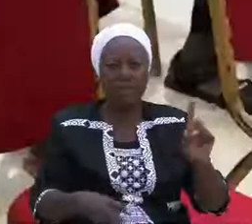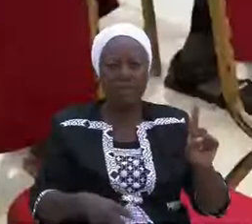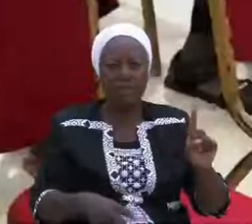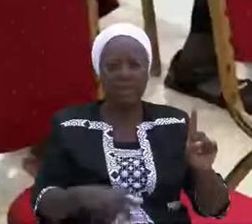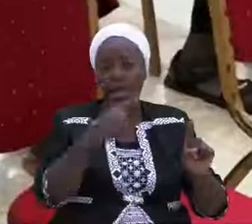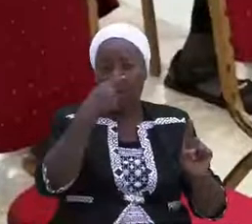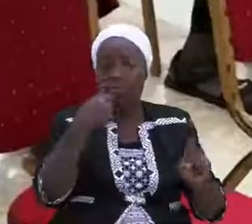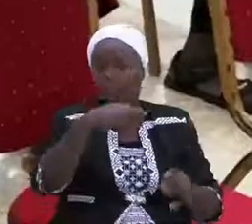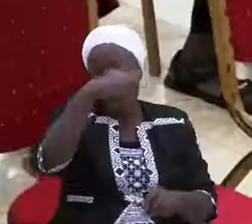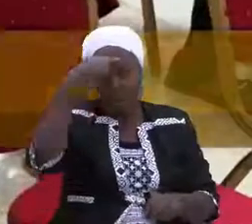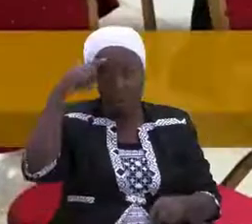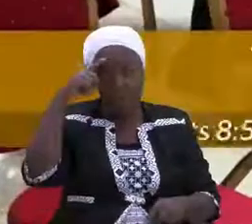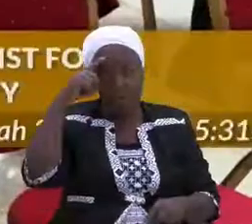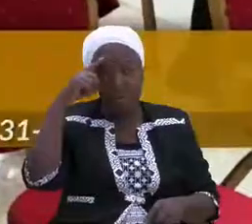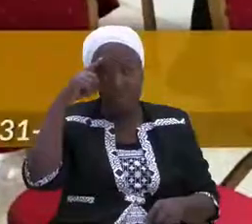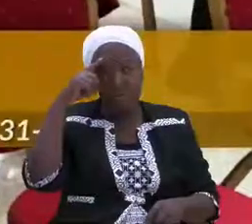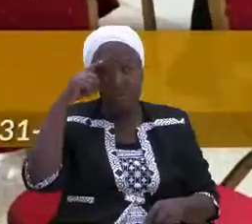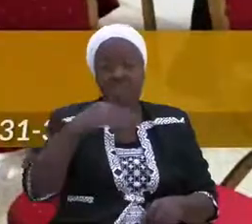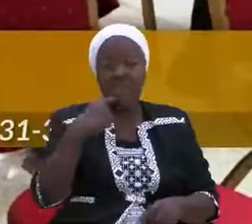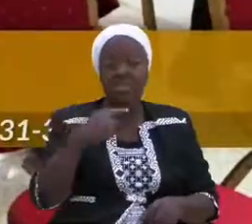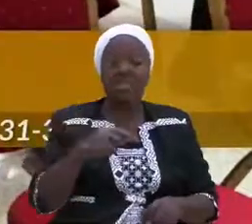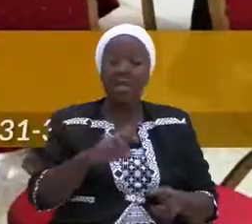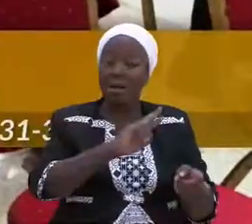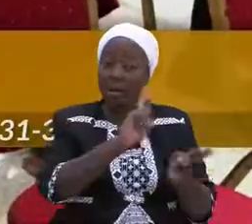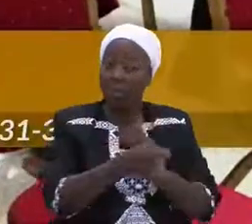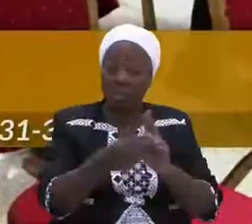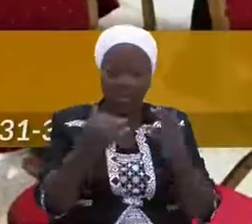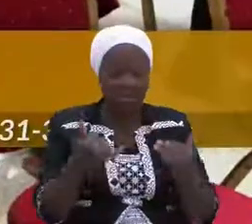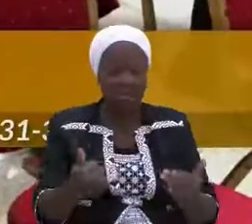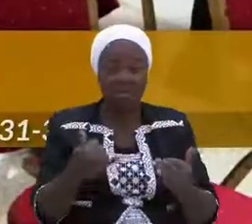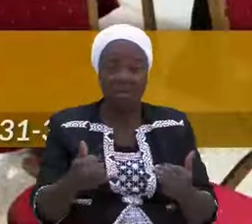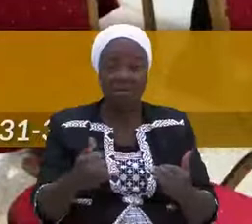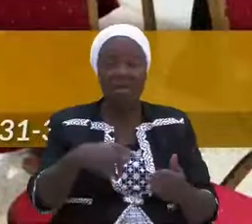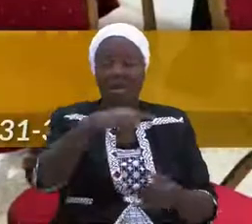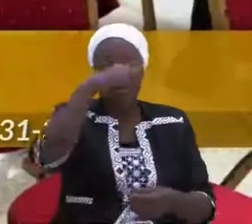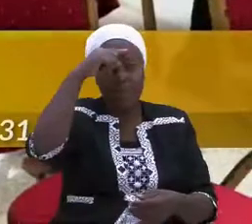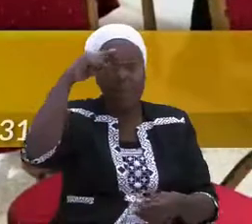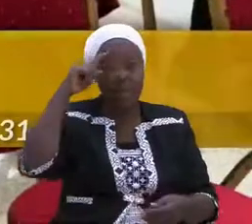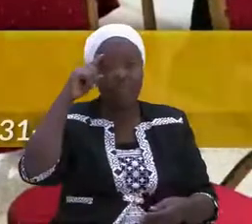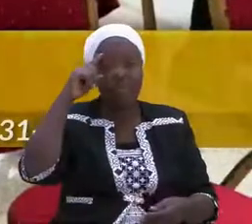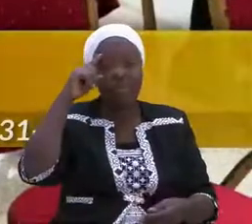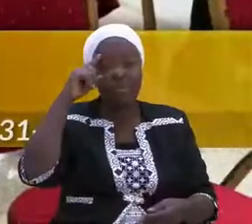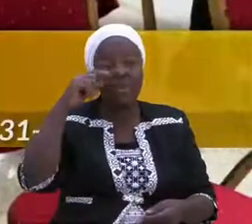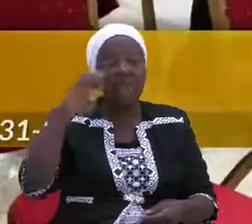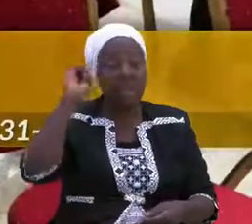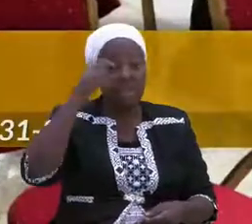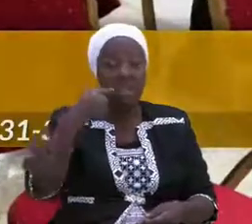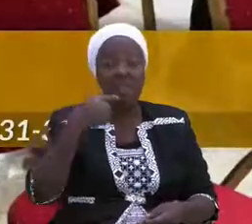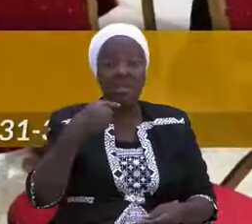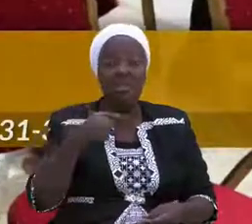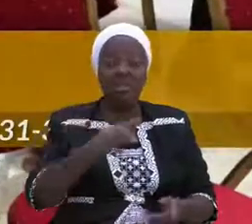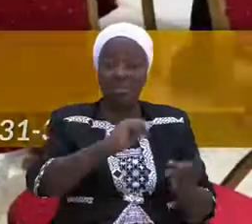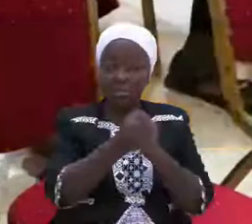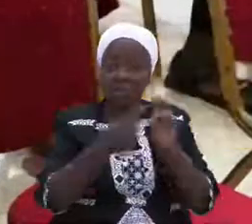Verset 31. Parce que, il dit, repentez-vous maintenant. Parce que, il dit,